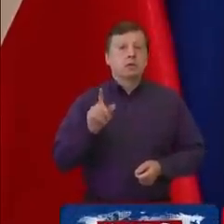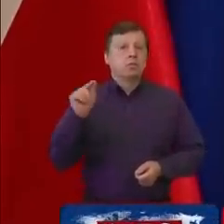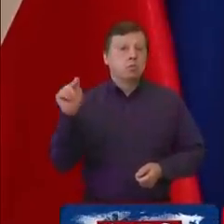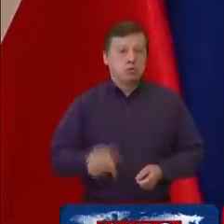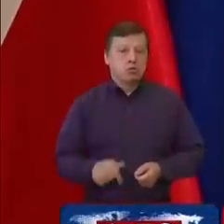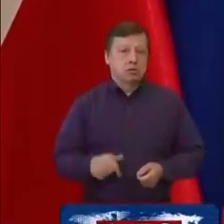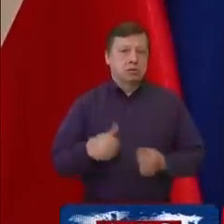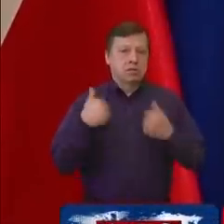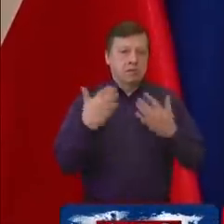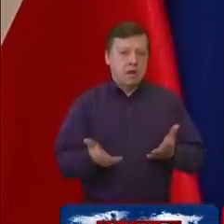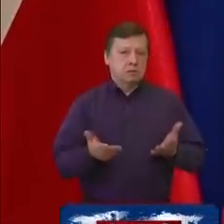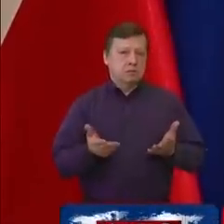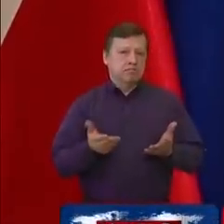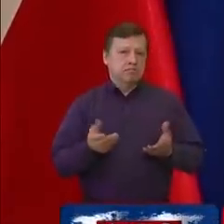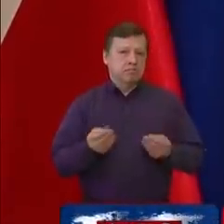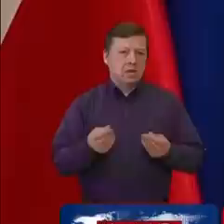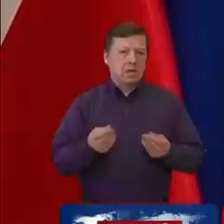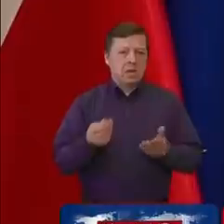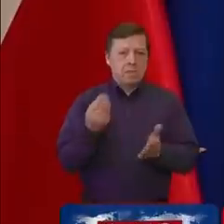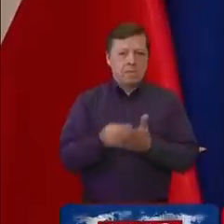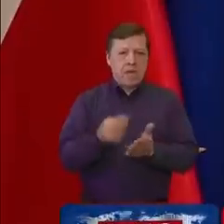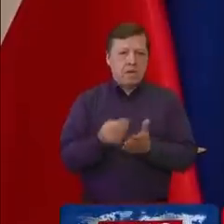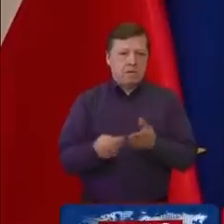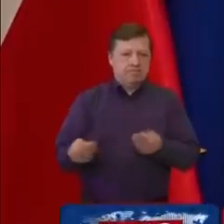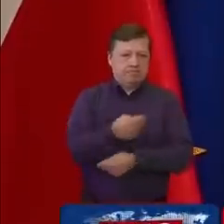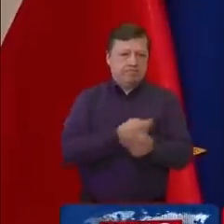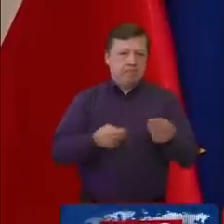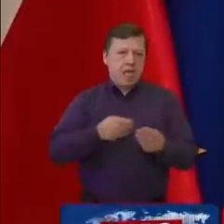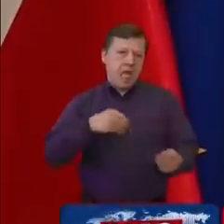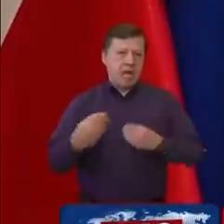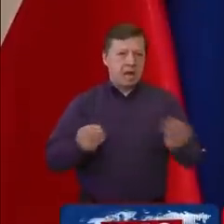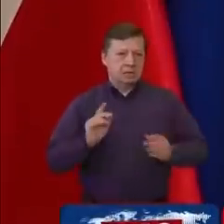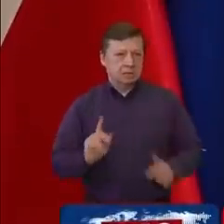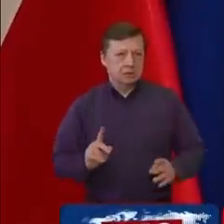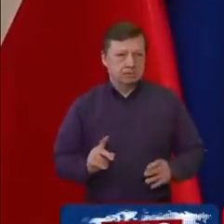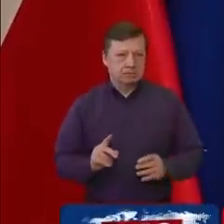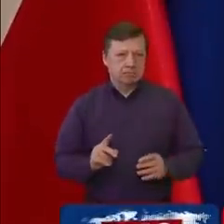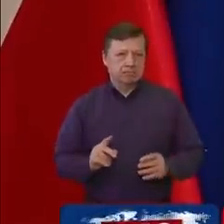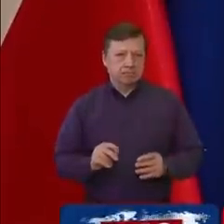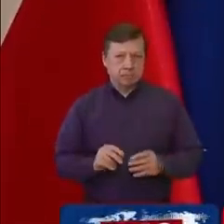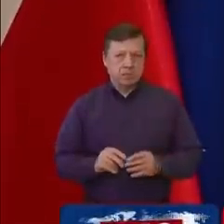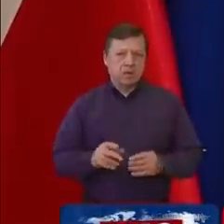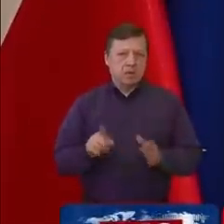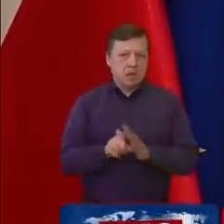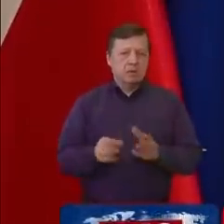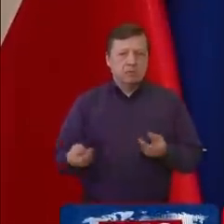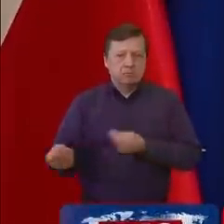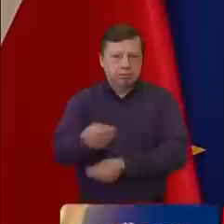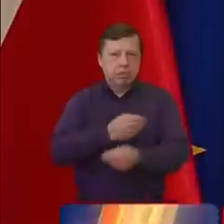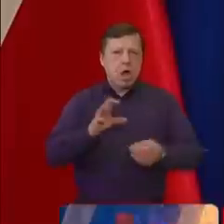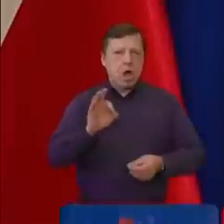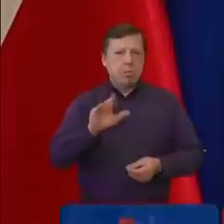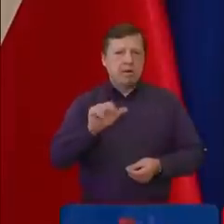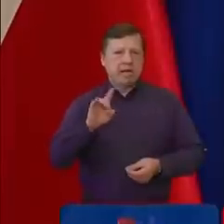tą elastyczność finansowania, elastyczność rynku finansowego, elastyczność i płynność rynku